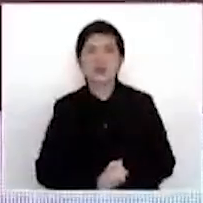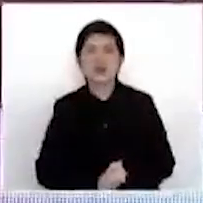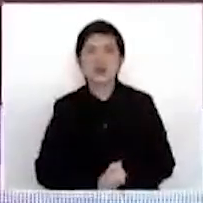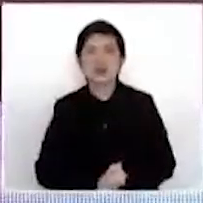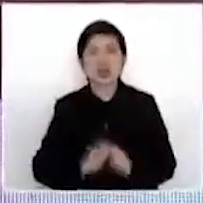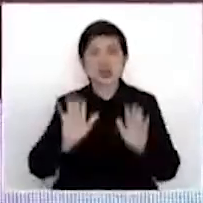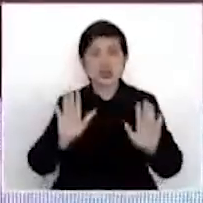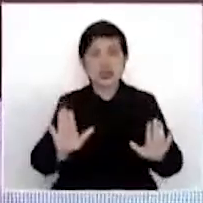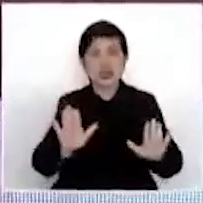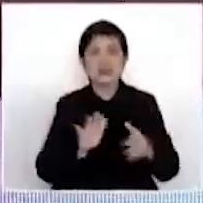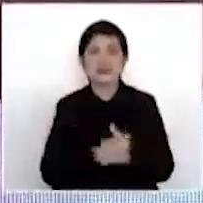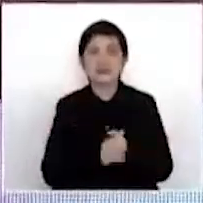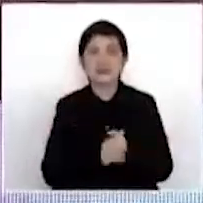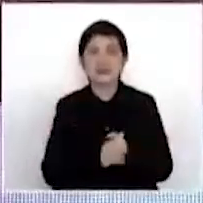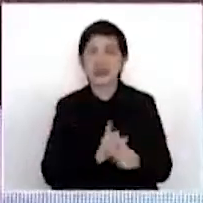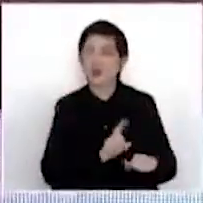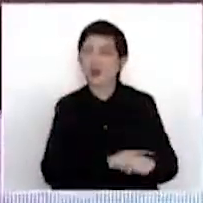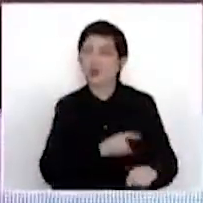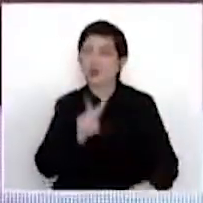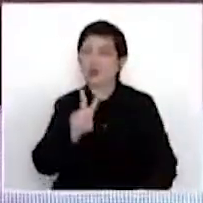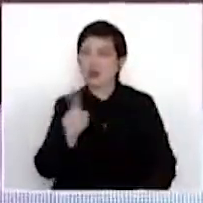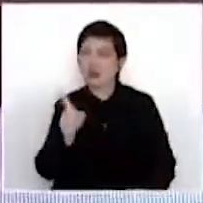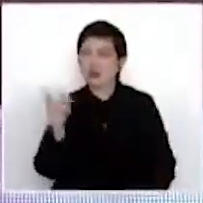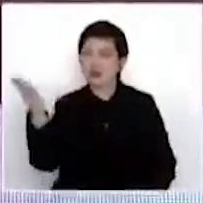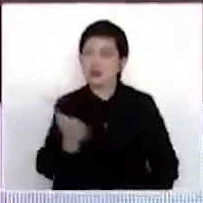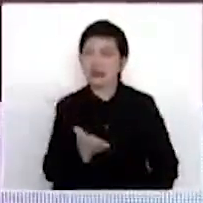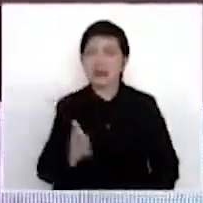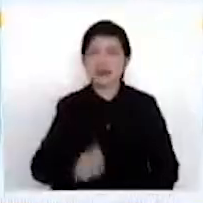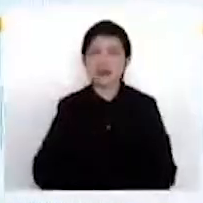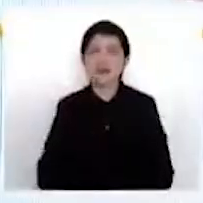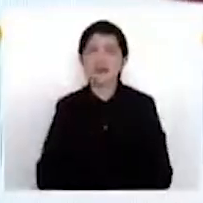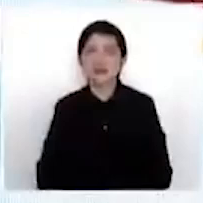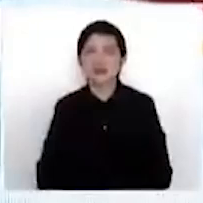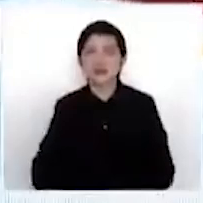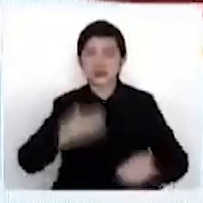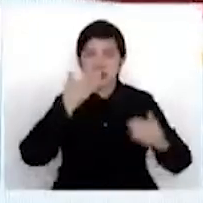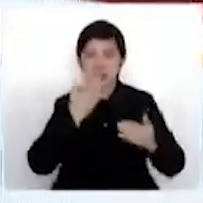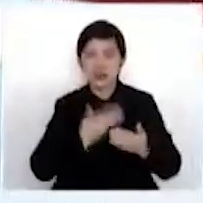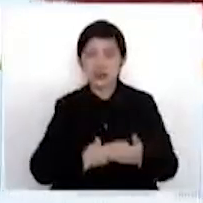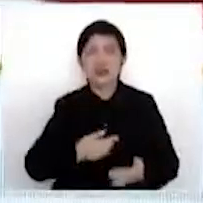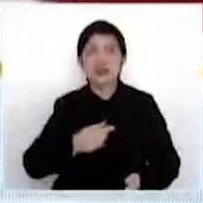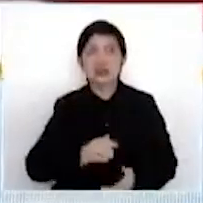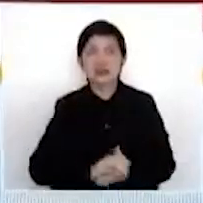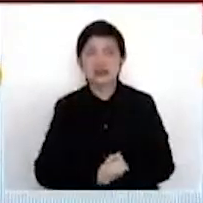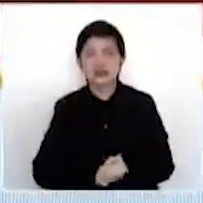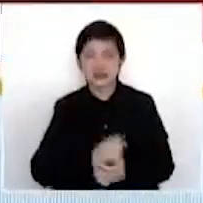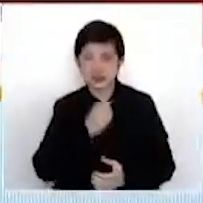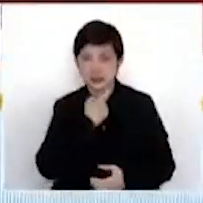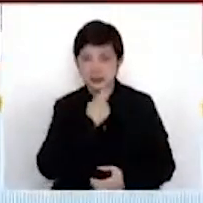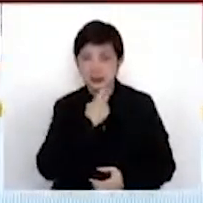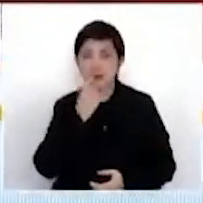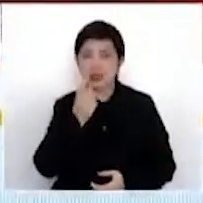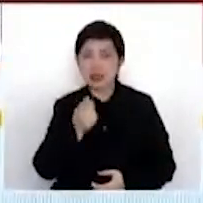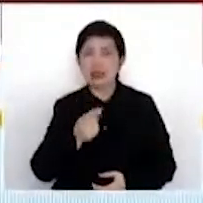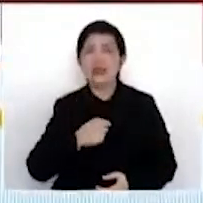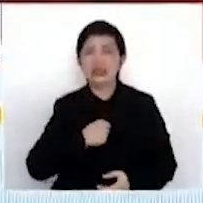mohon tenang waktunya 2 menit kami persilakan terima kasih saya dan Mas peram Insyaallah